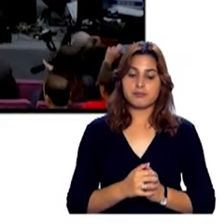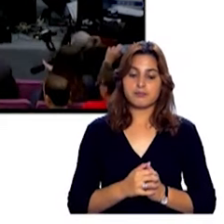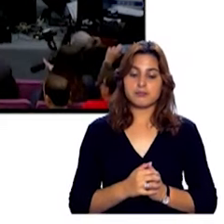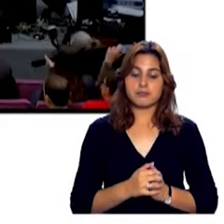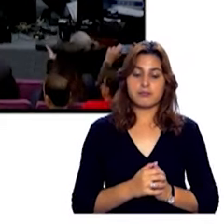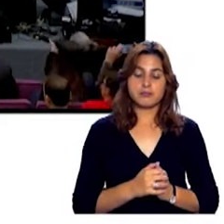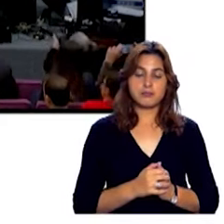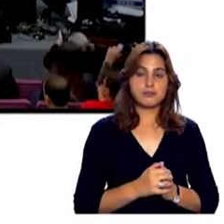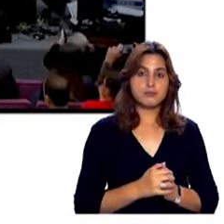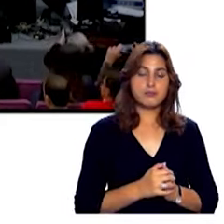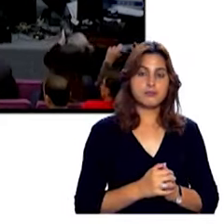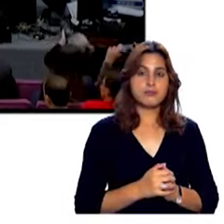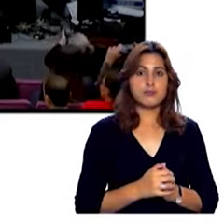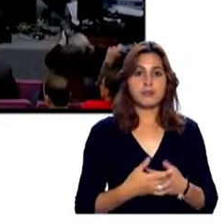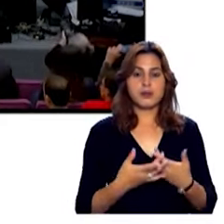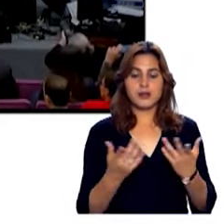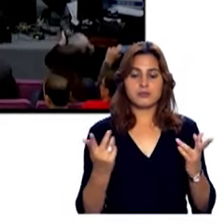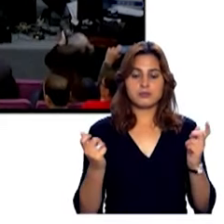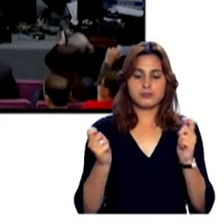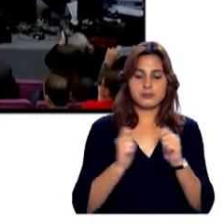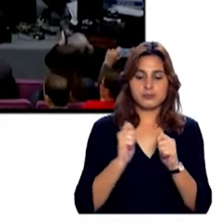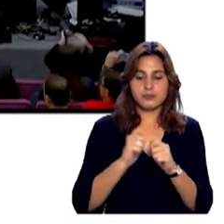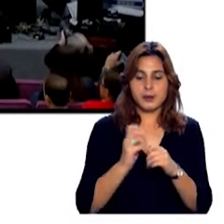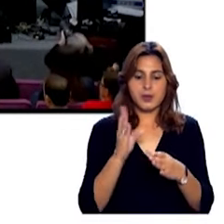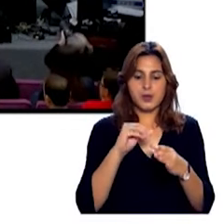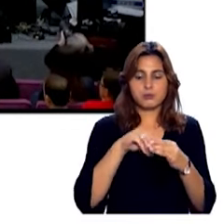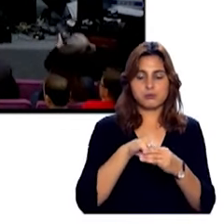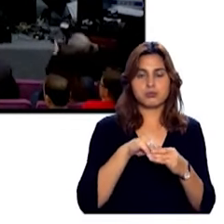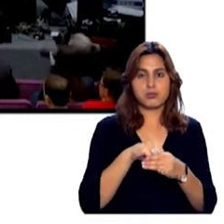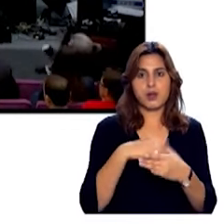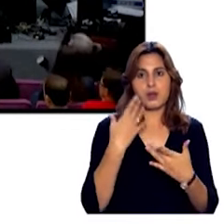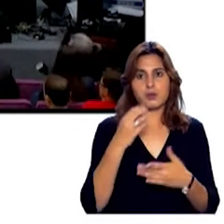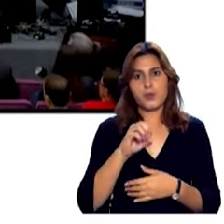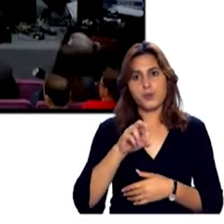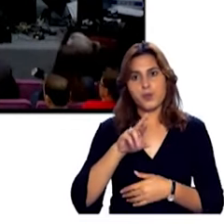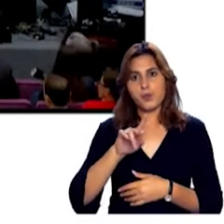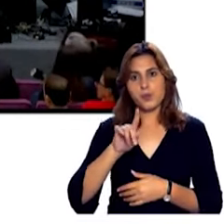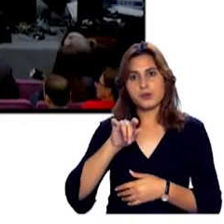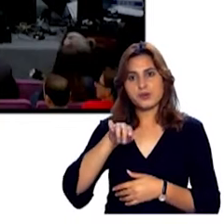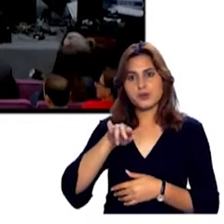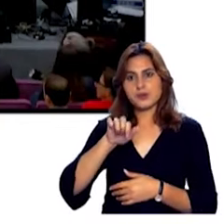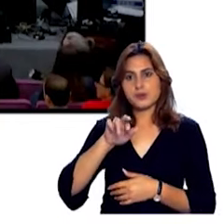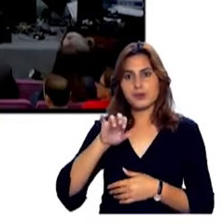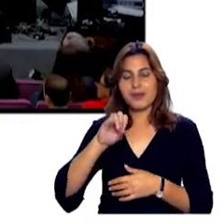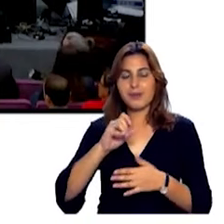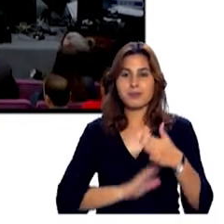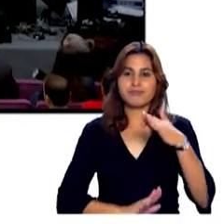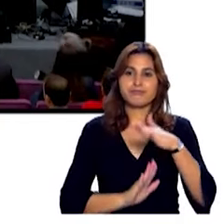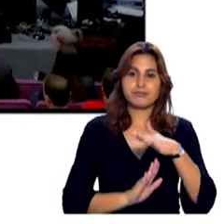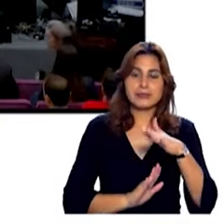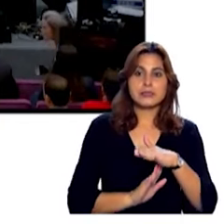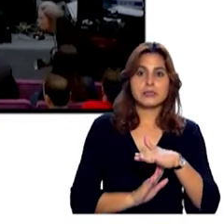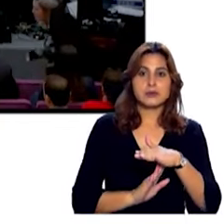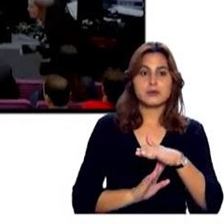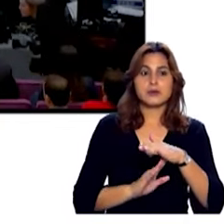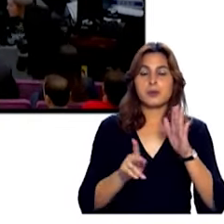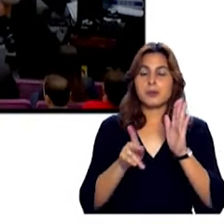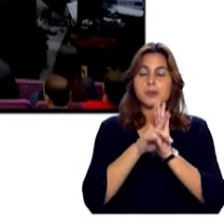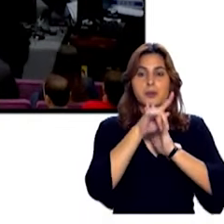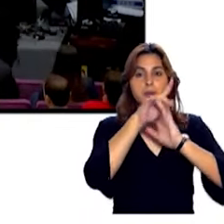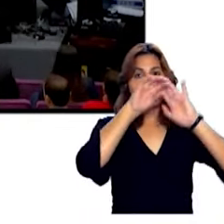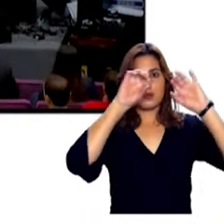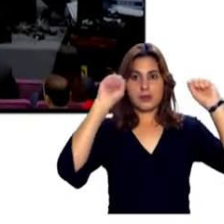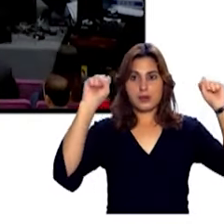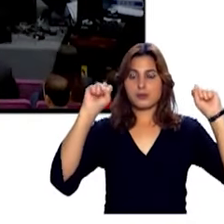per legge ordinaria limitazioni all'accademia Quali come quelle che io ho